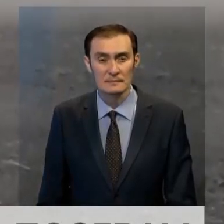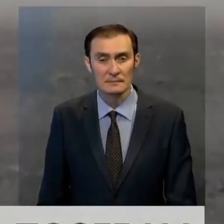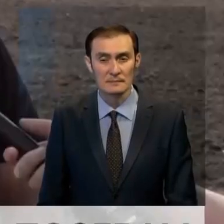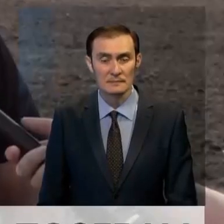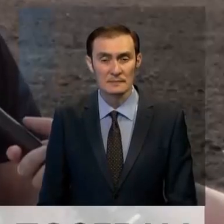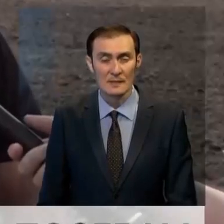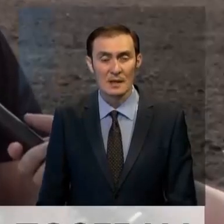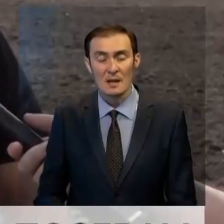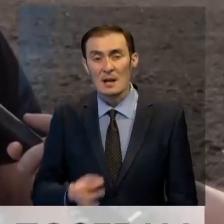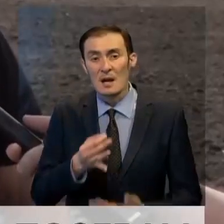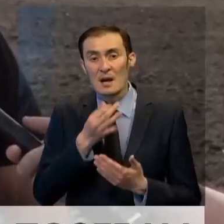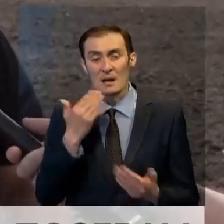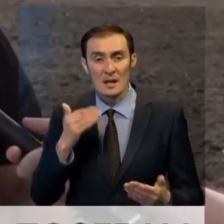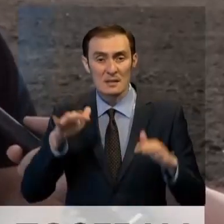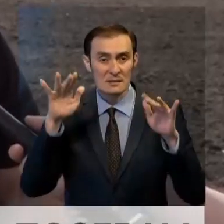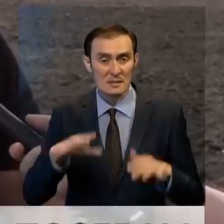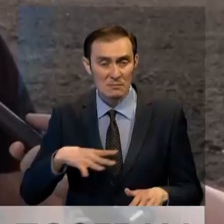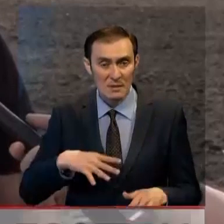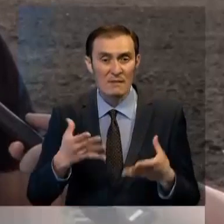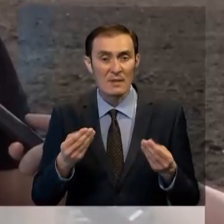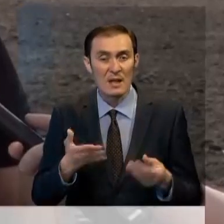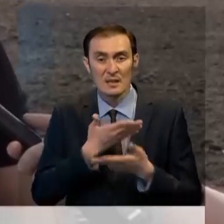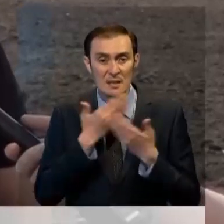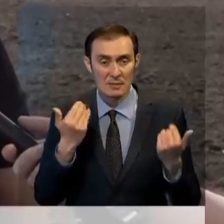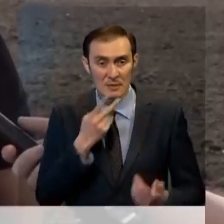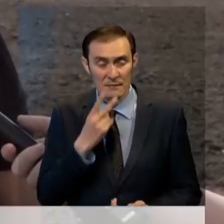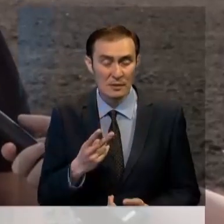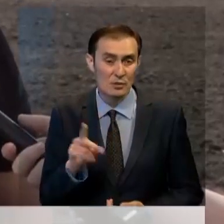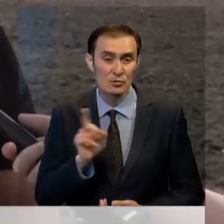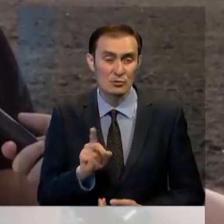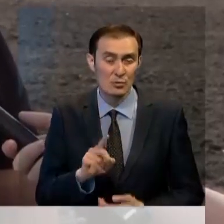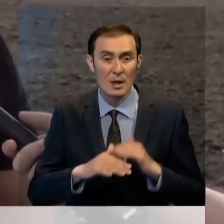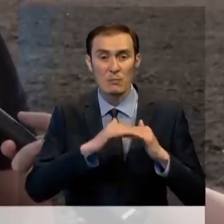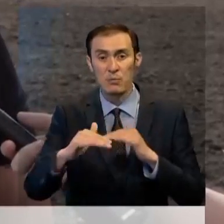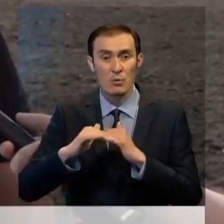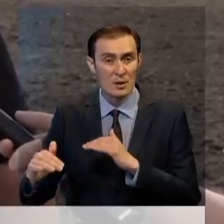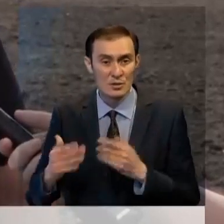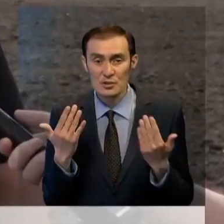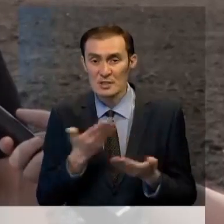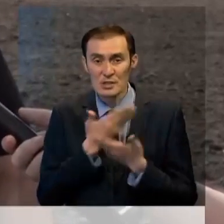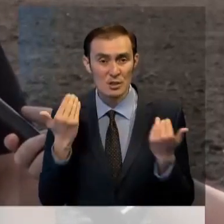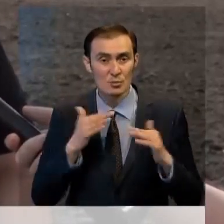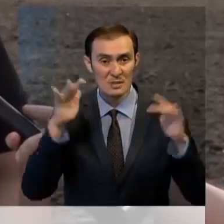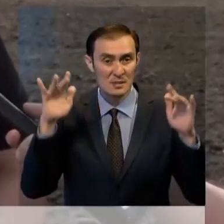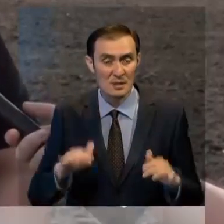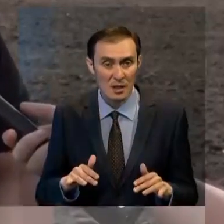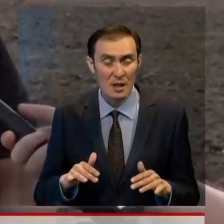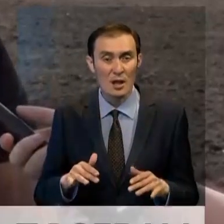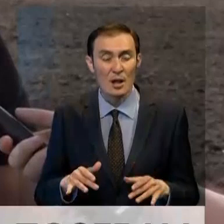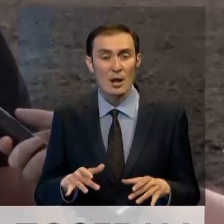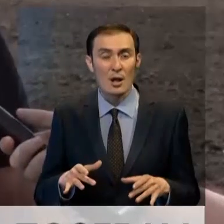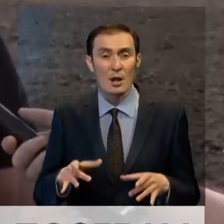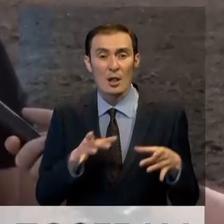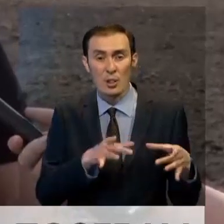Рано сошел снег, влаги не было. Вы можете заметить, что ни на одном поле, нигде вы сейчас не встретите лужи,